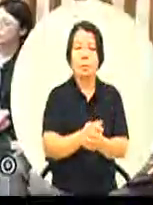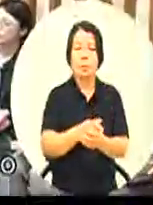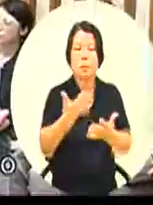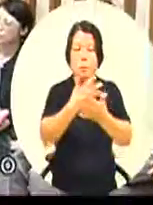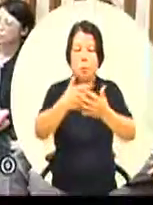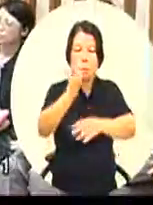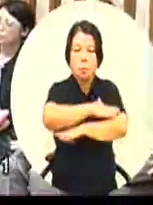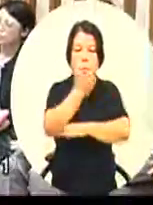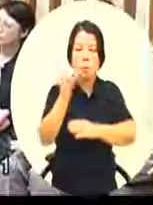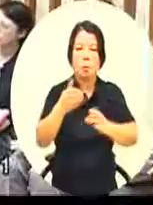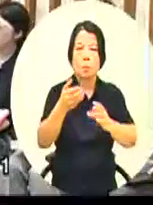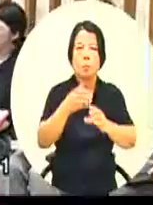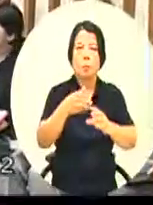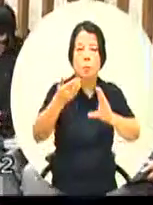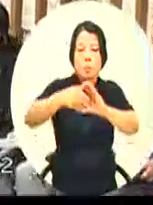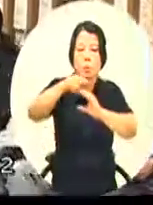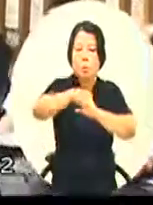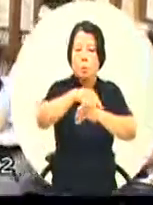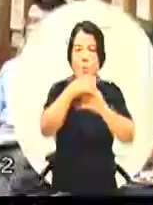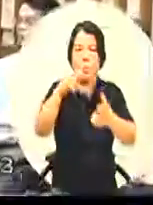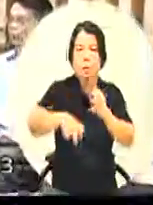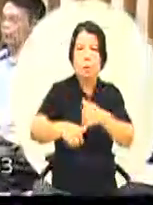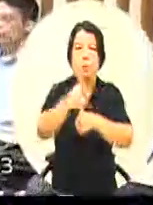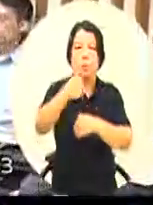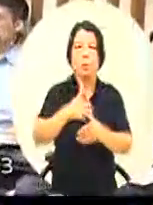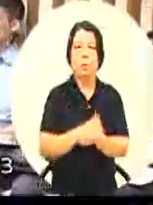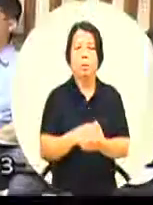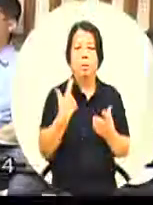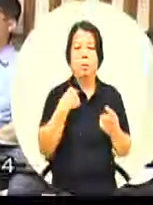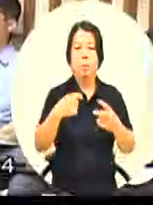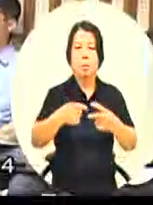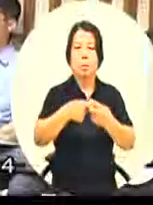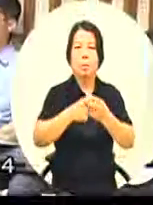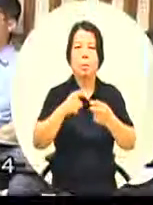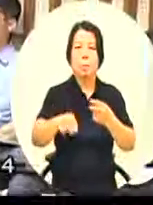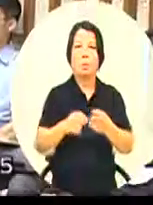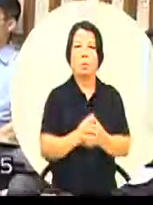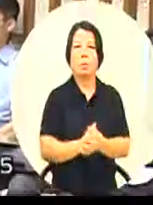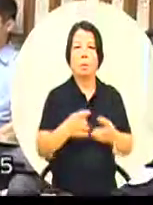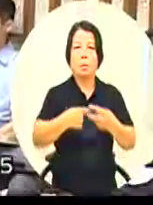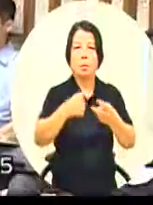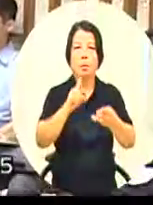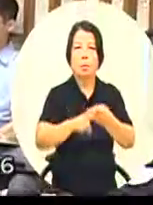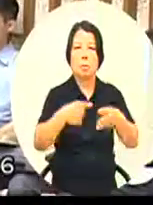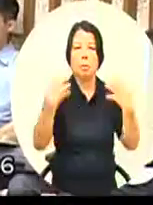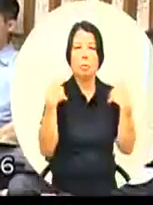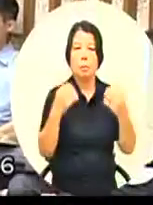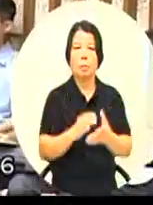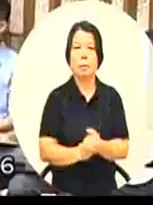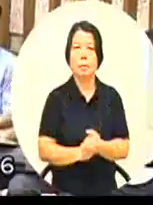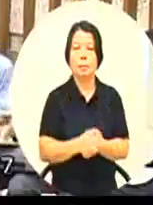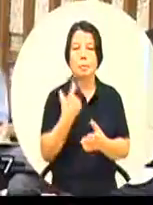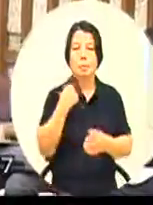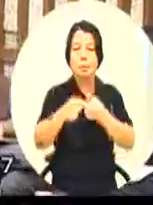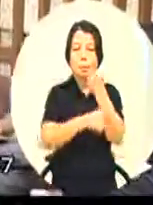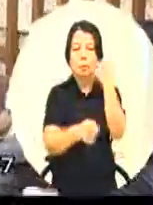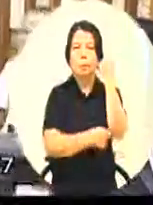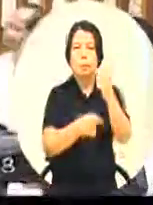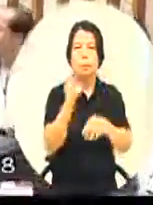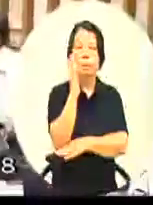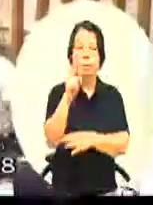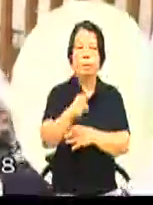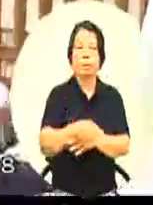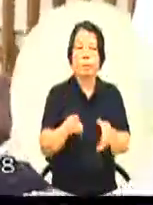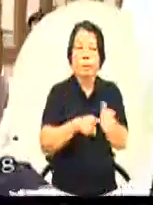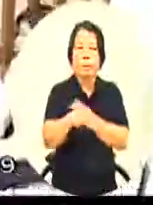处长，还有我们的那个李硕通识中心李硕的李主任，然后法政系哈系主